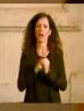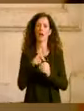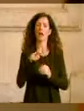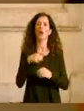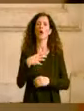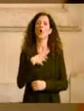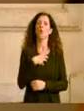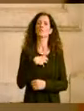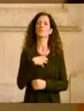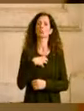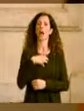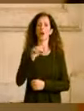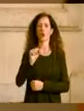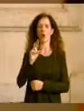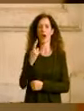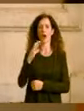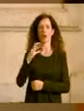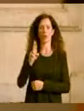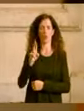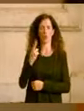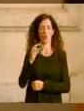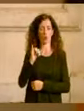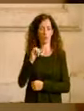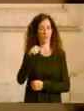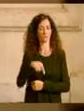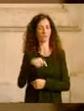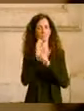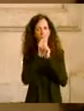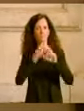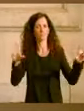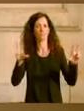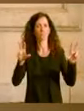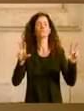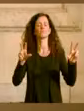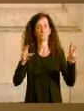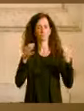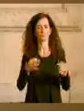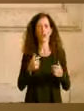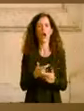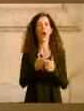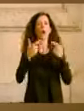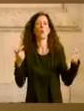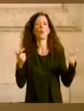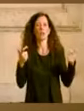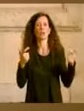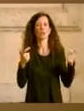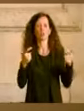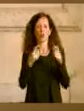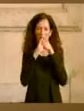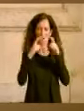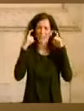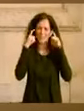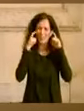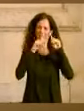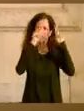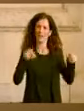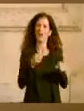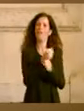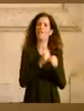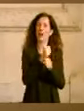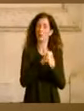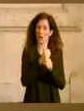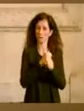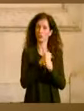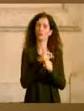all'emergenza Arcuri ha annunciato l'aumento della fornitura delle mascherine per le farmacie, però al netto di questo